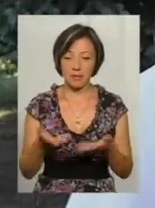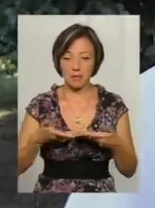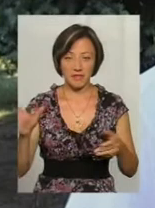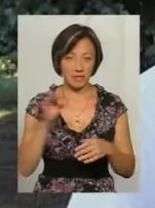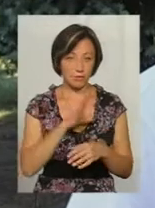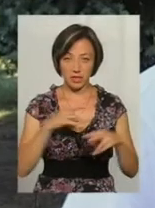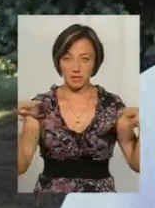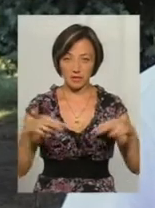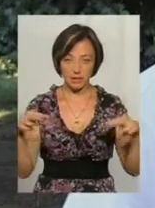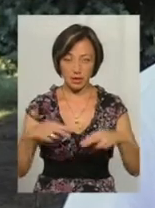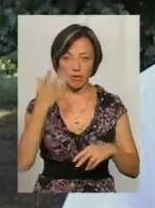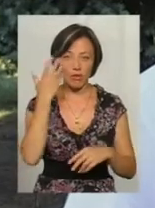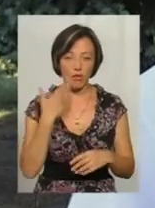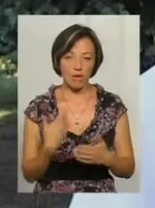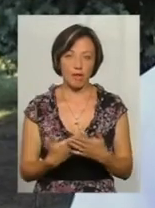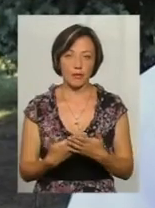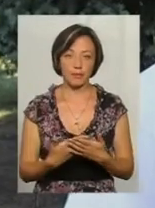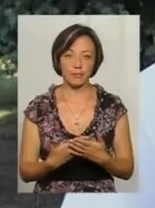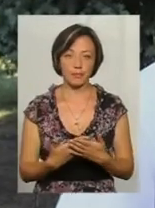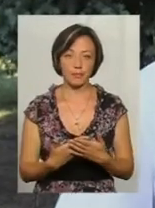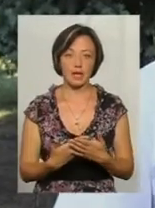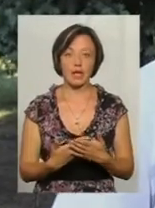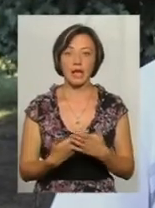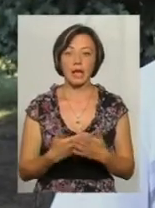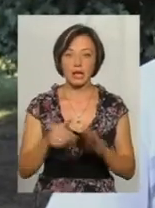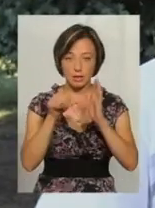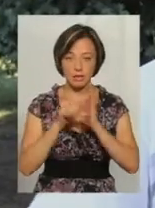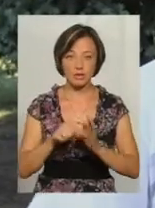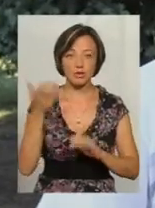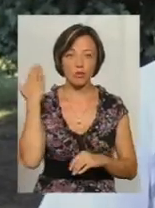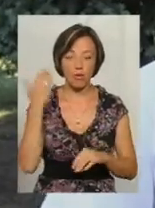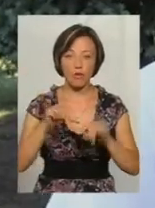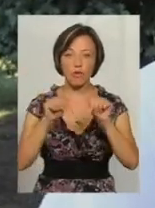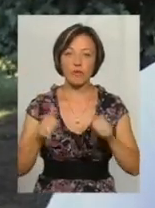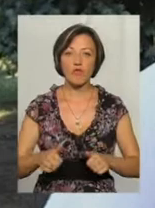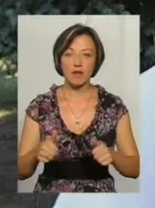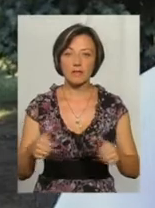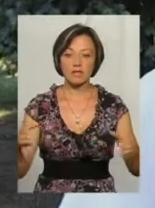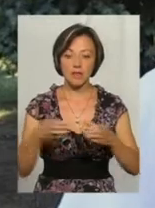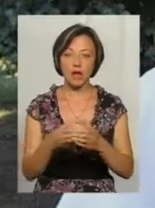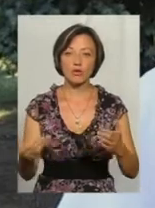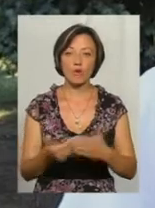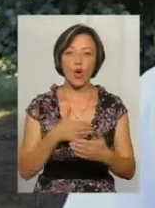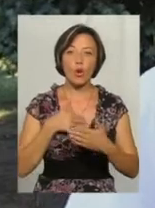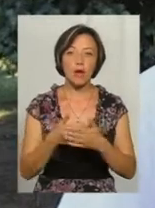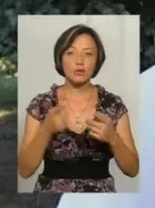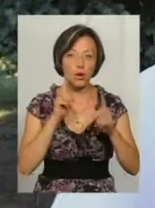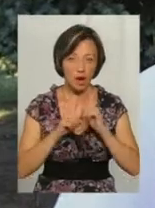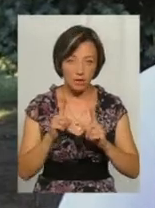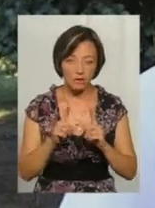були свідками, коли десь близько півроку тому формувався склад нової громадської ради.